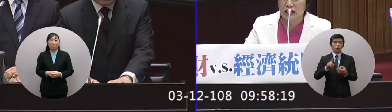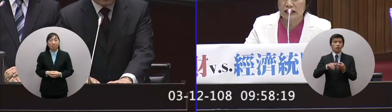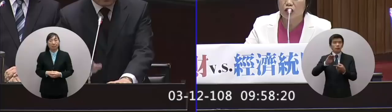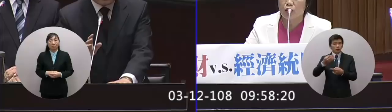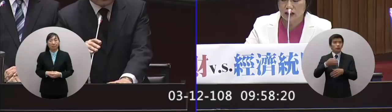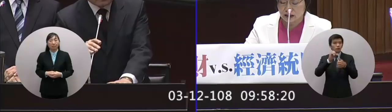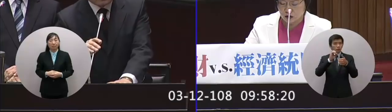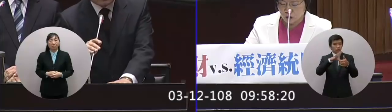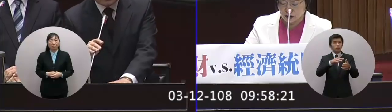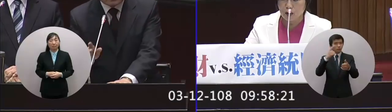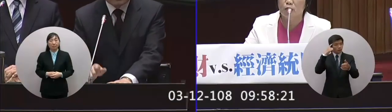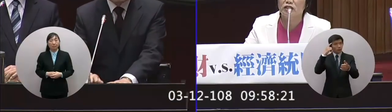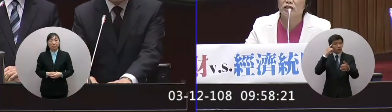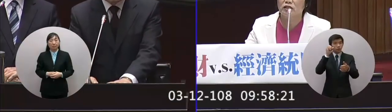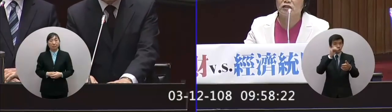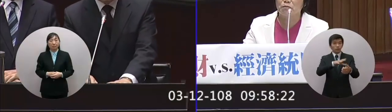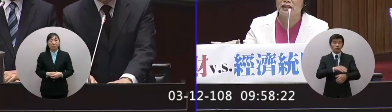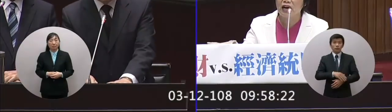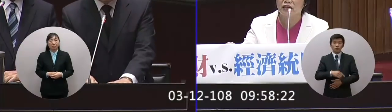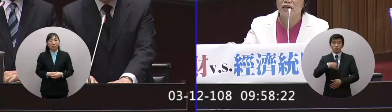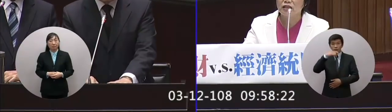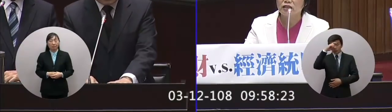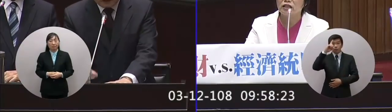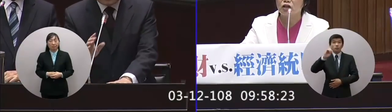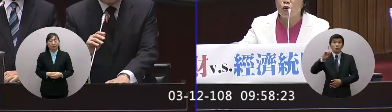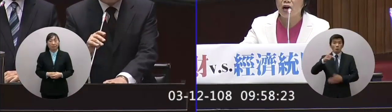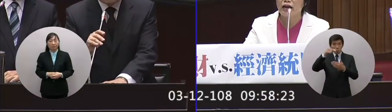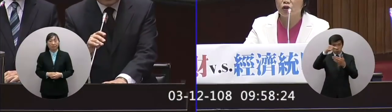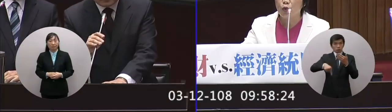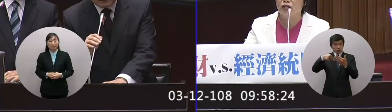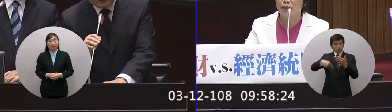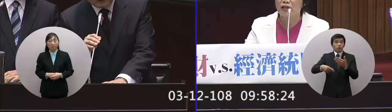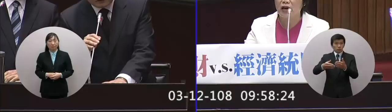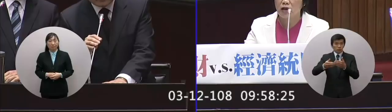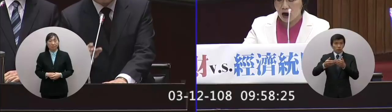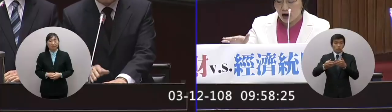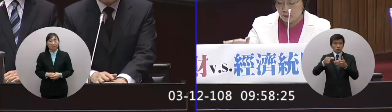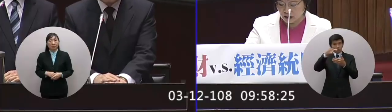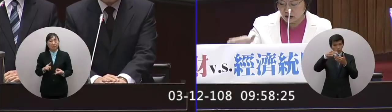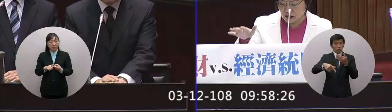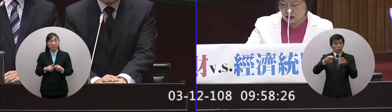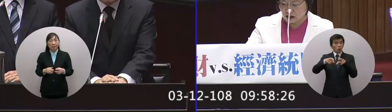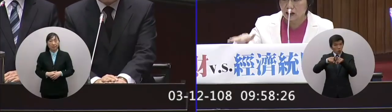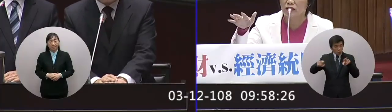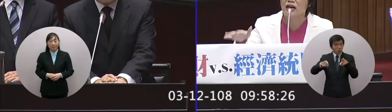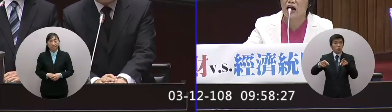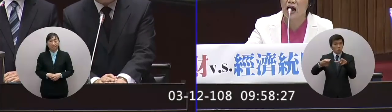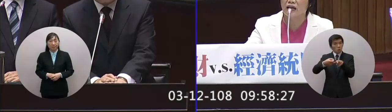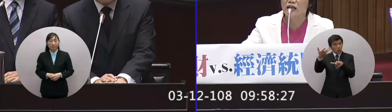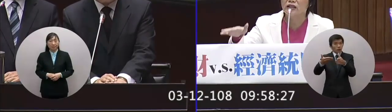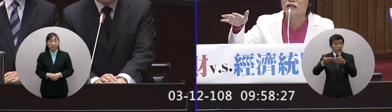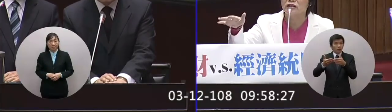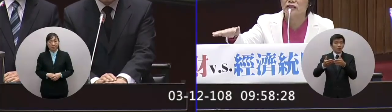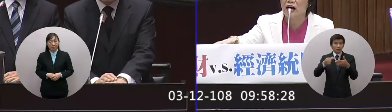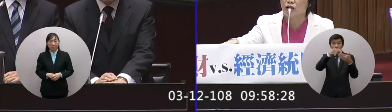部长，我要跟您交换意见，我希望我们设置的是门槛，是一个公开公平的门槛， 对， 而不是设置一个障